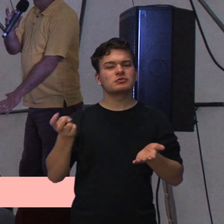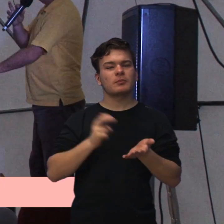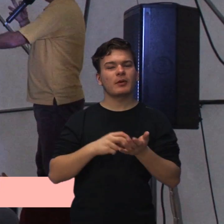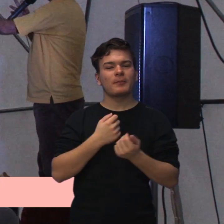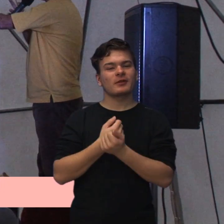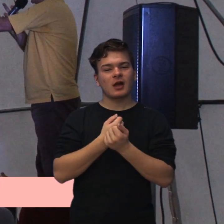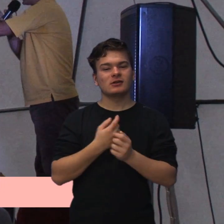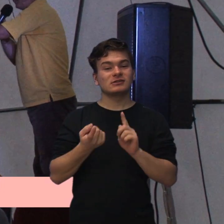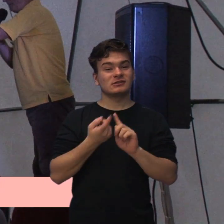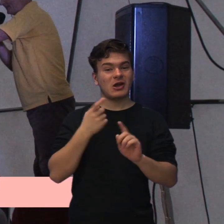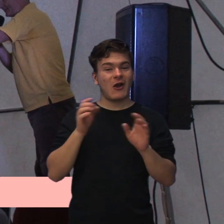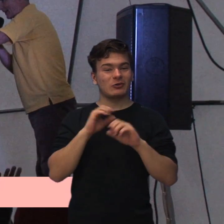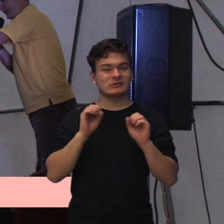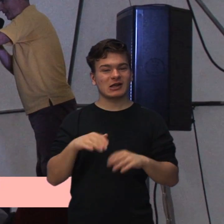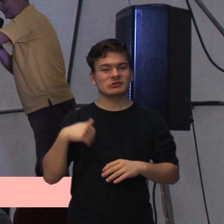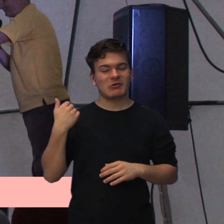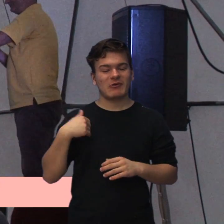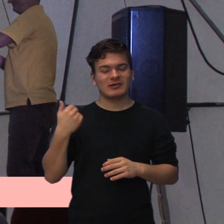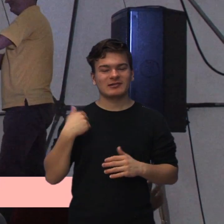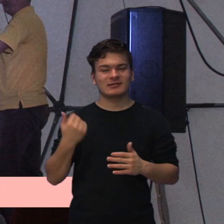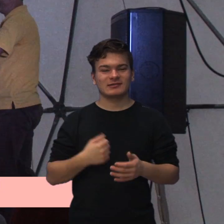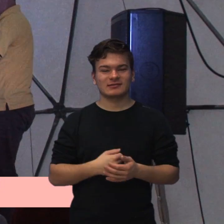Má někdo z vás mobilní telefon?